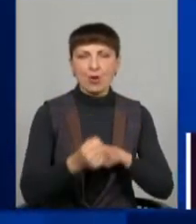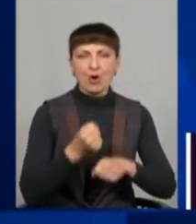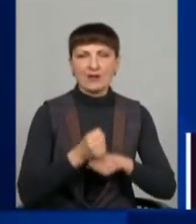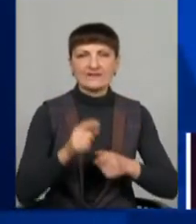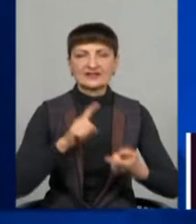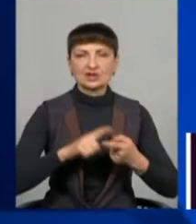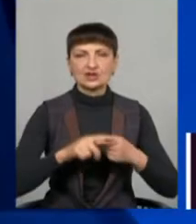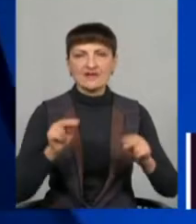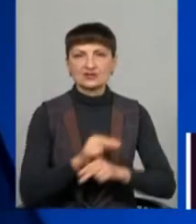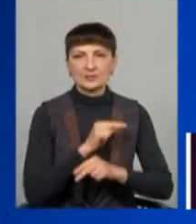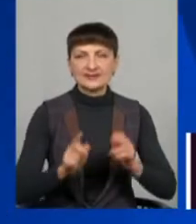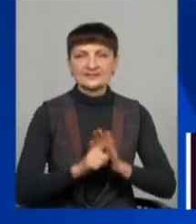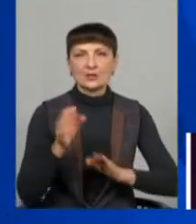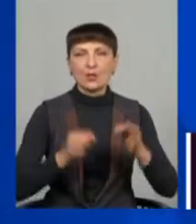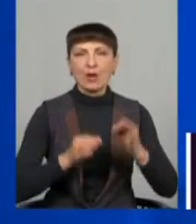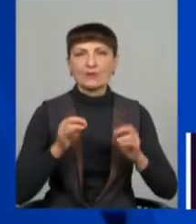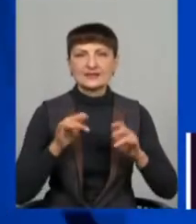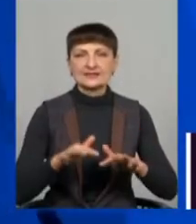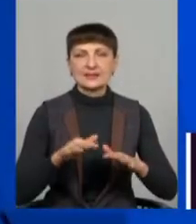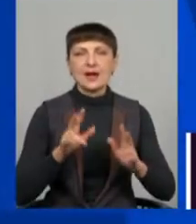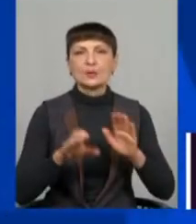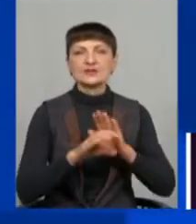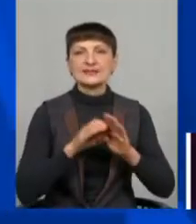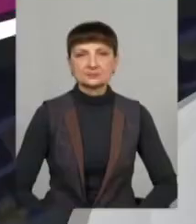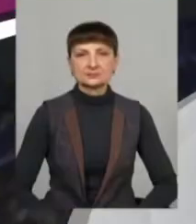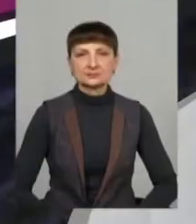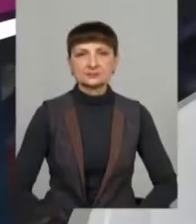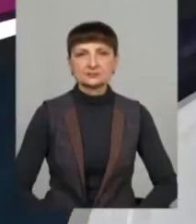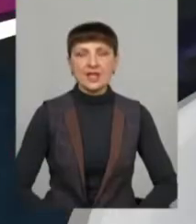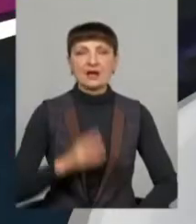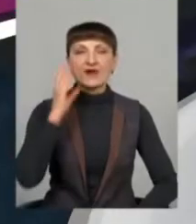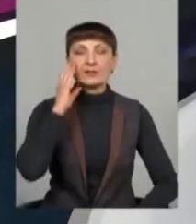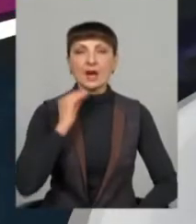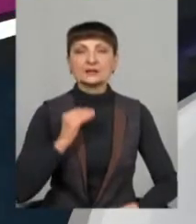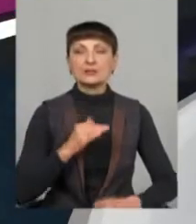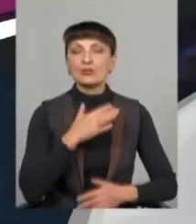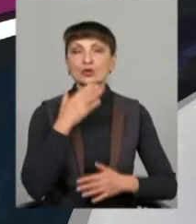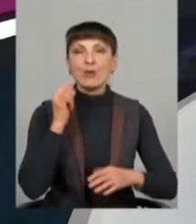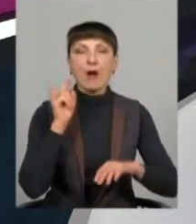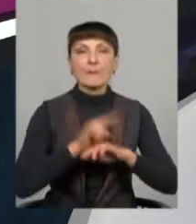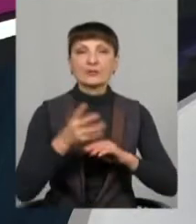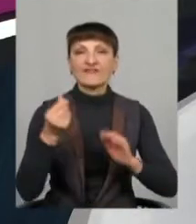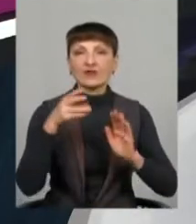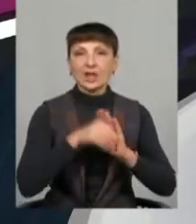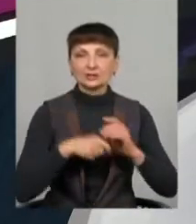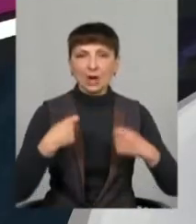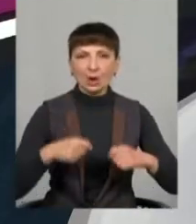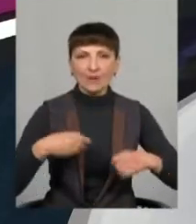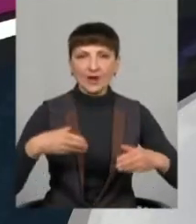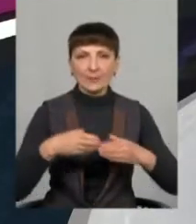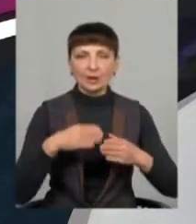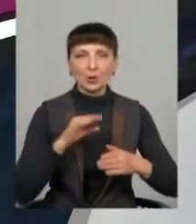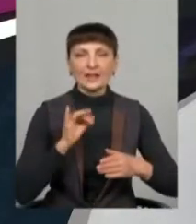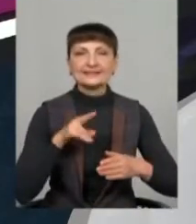отношении воспитательницы завели дело по статье «Истязание». В Алматы сотни обманутых вкладчиков торговой компании